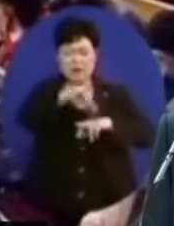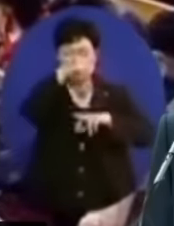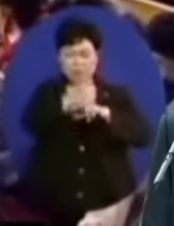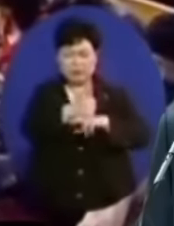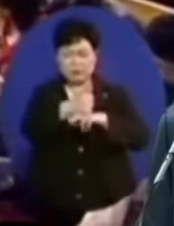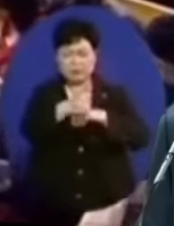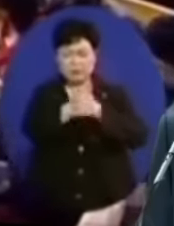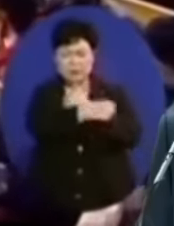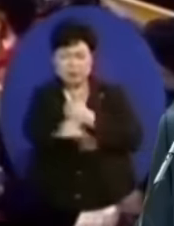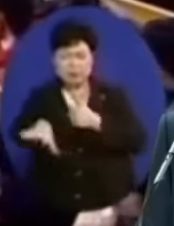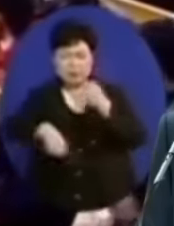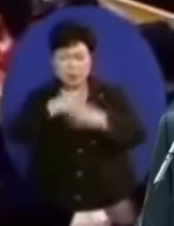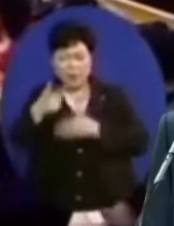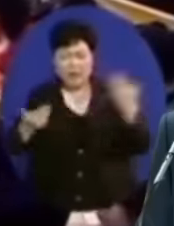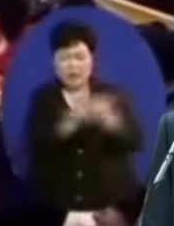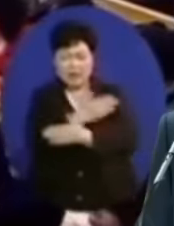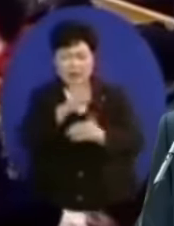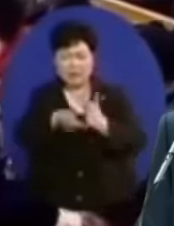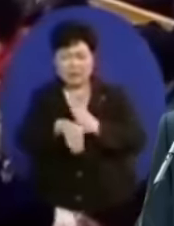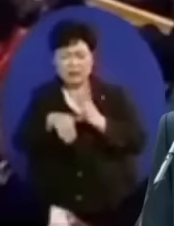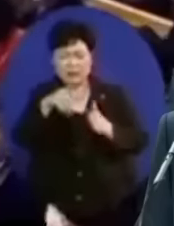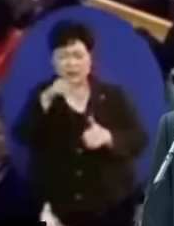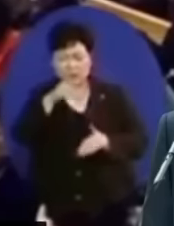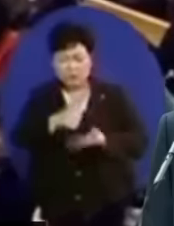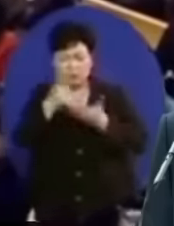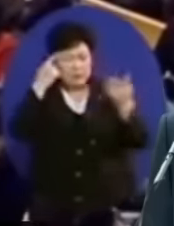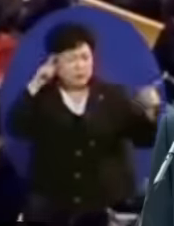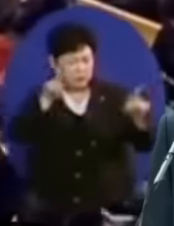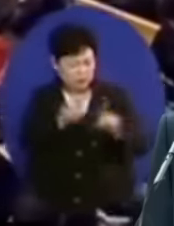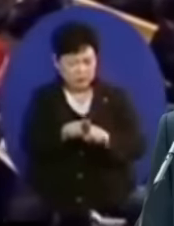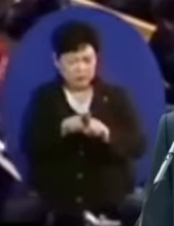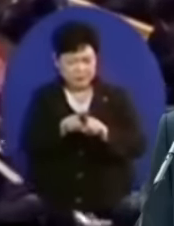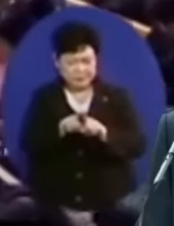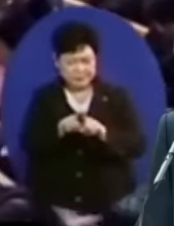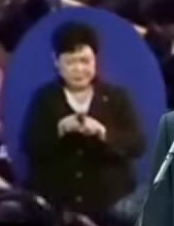위시해서 회개할 때 주님이 전 성을